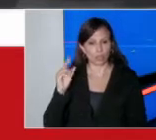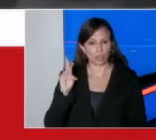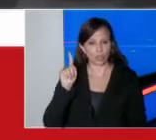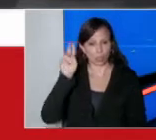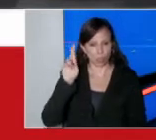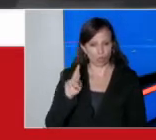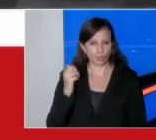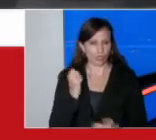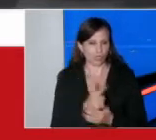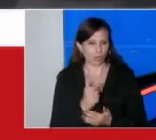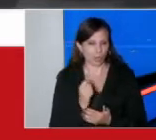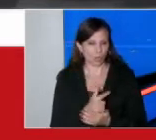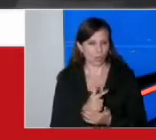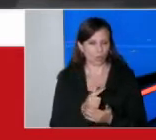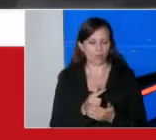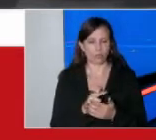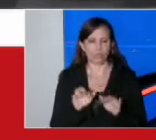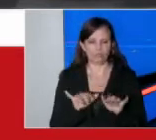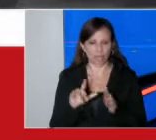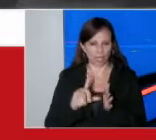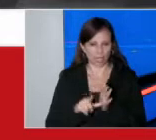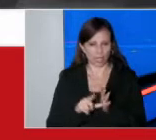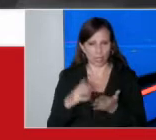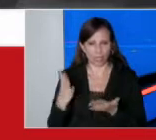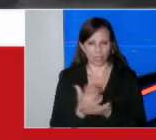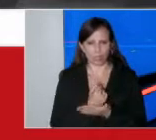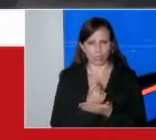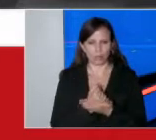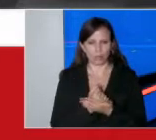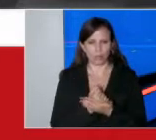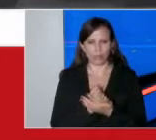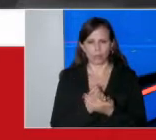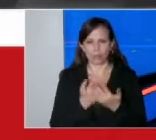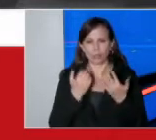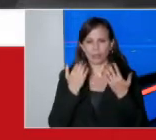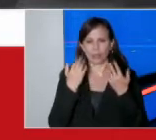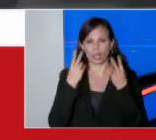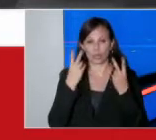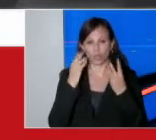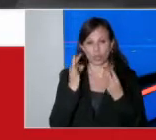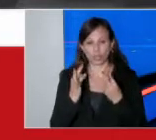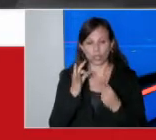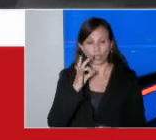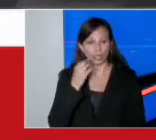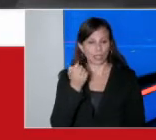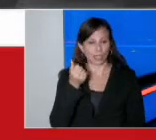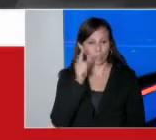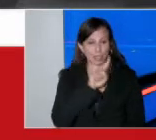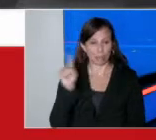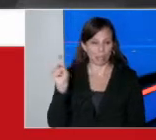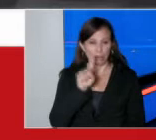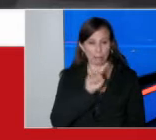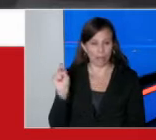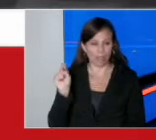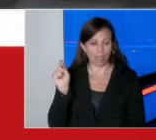תשלומים דיגיטלית, מצליחה מאוד, אפשר לתת את, באמת את המספרים, שווי שוק של כמעט 100 מיליארד דולר,